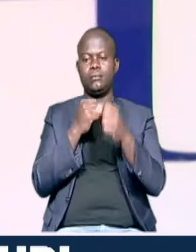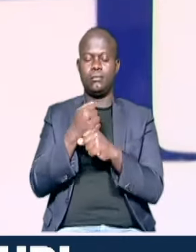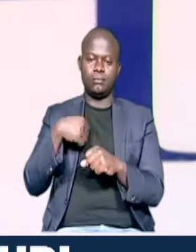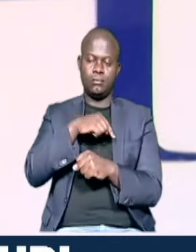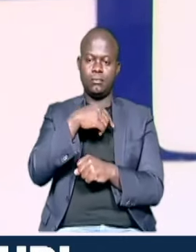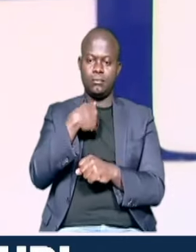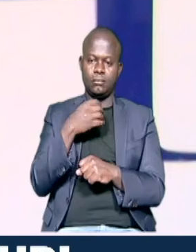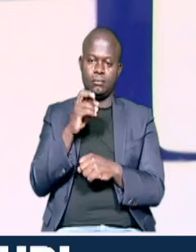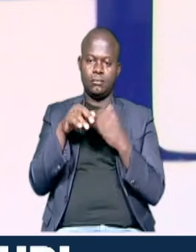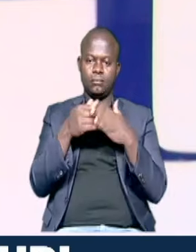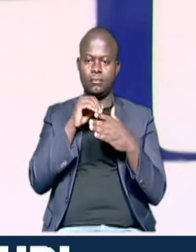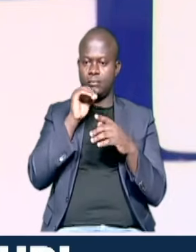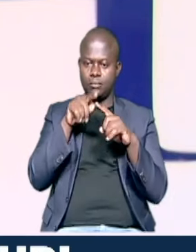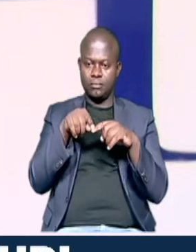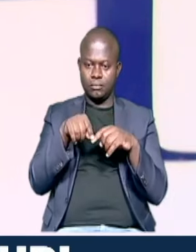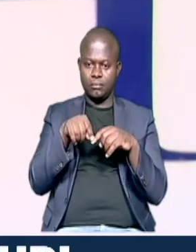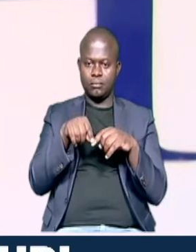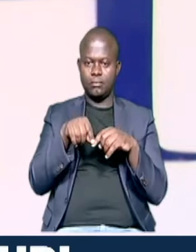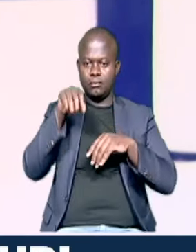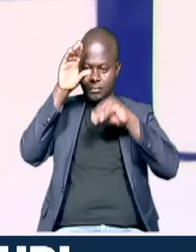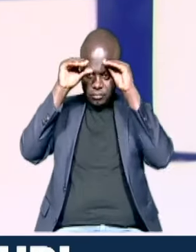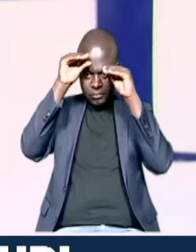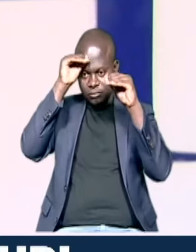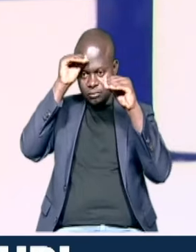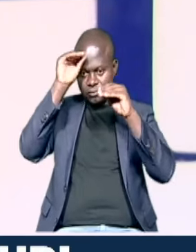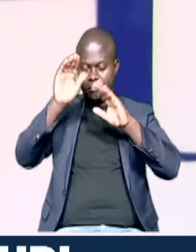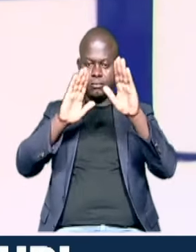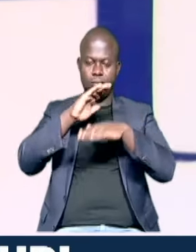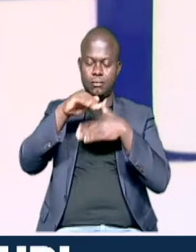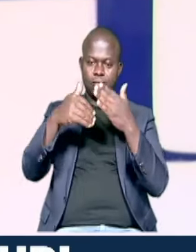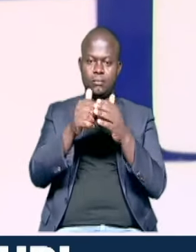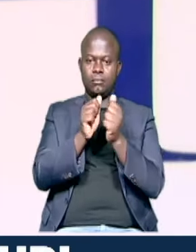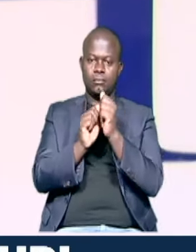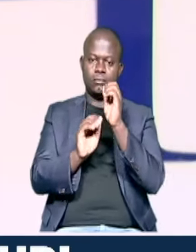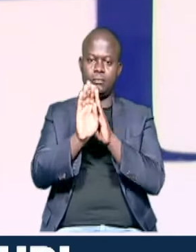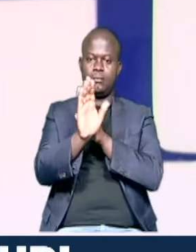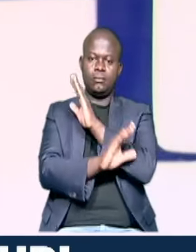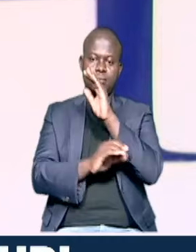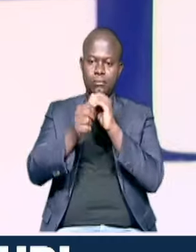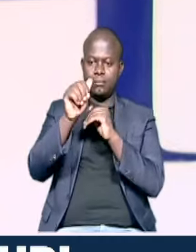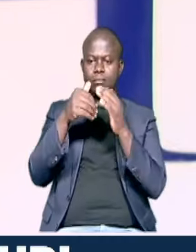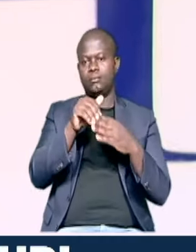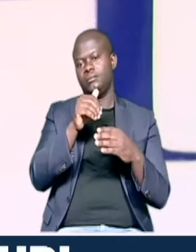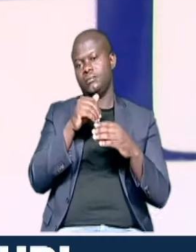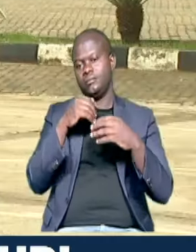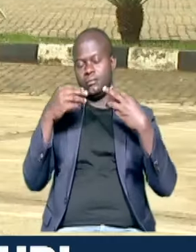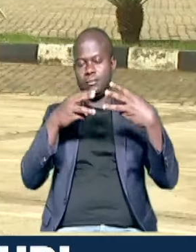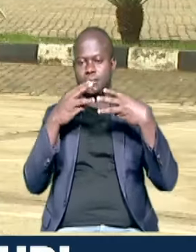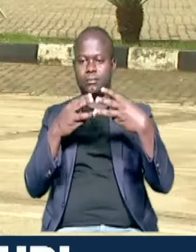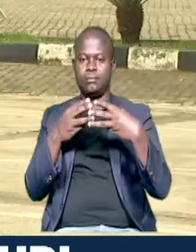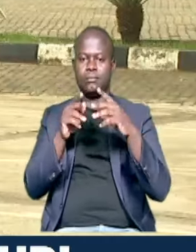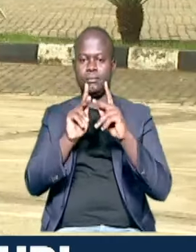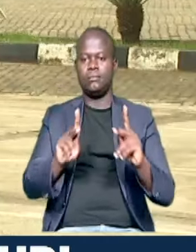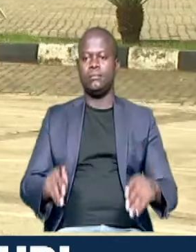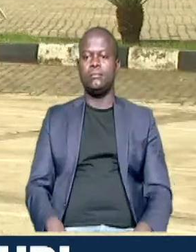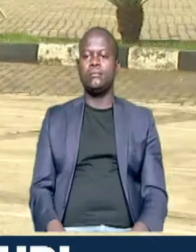se bitagendeye kuko batukiga ni uruhare rwa buri wese guteza imbere igihugu cye no kurwanirira amahoro yacyo ikintu cya mbere